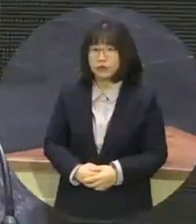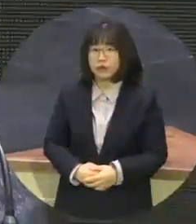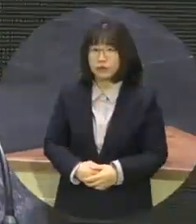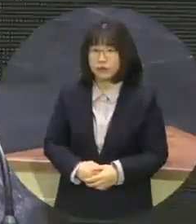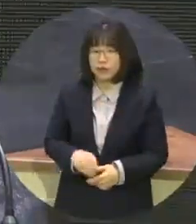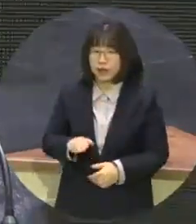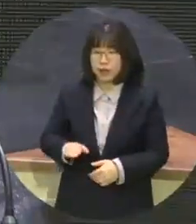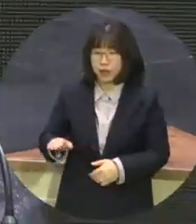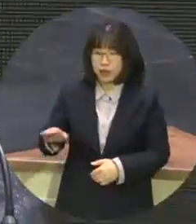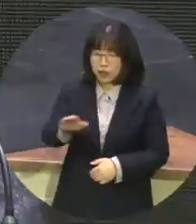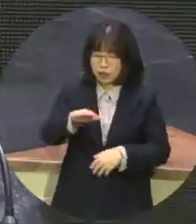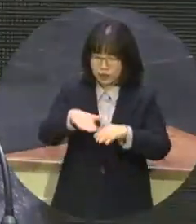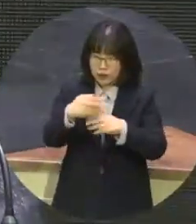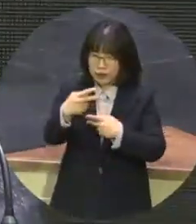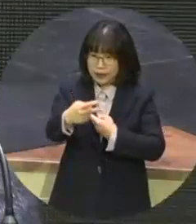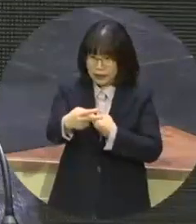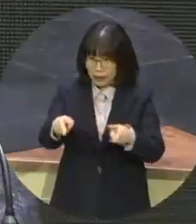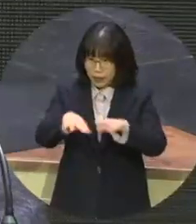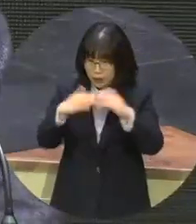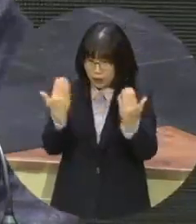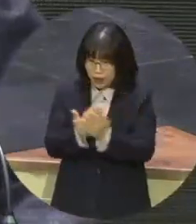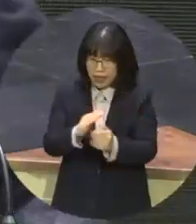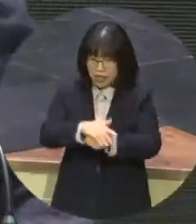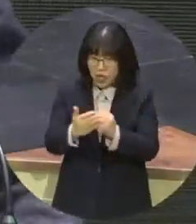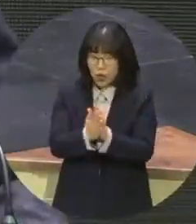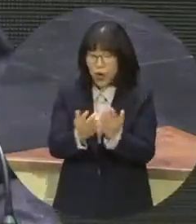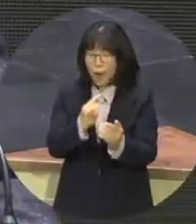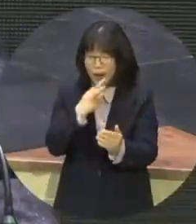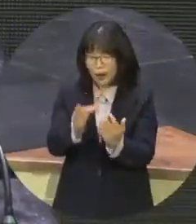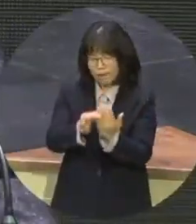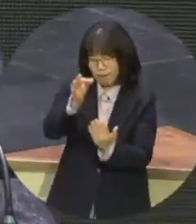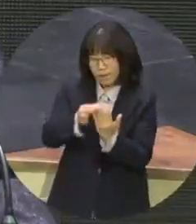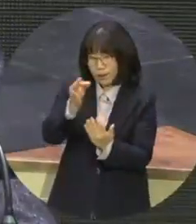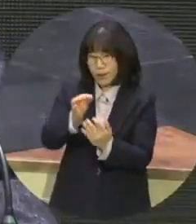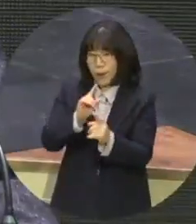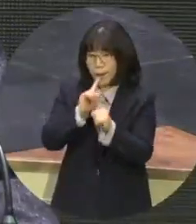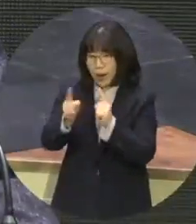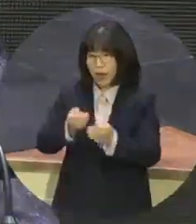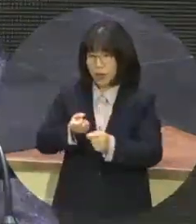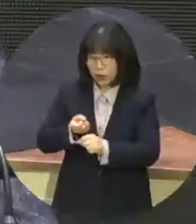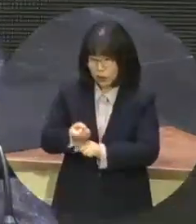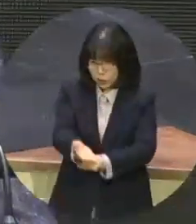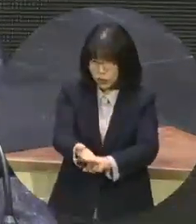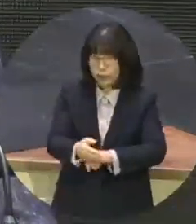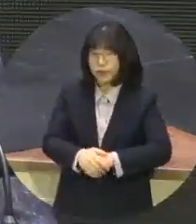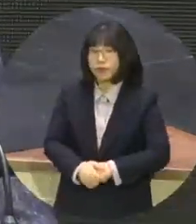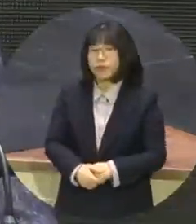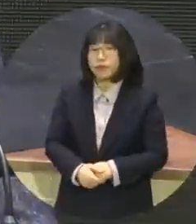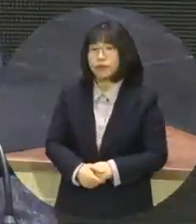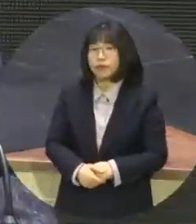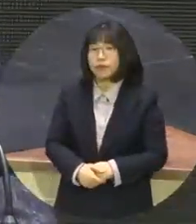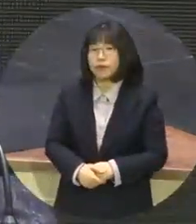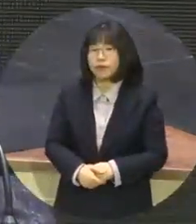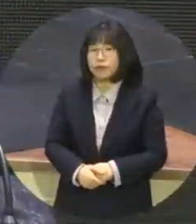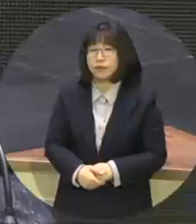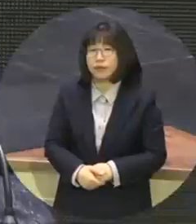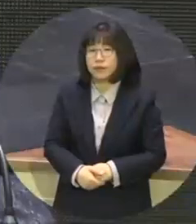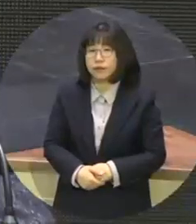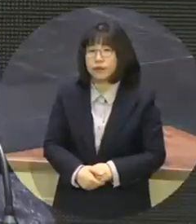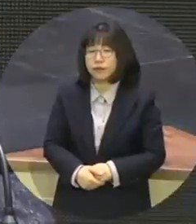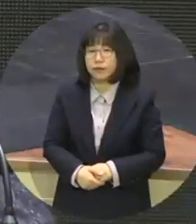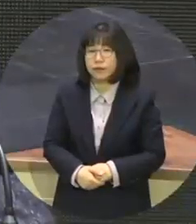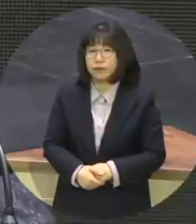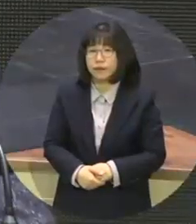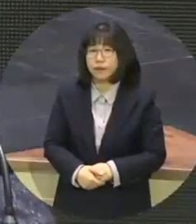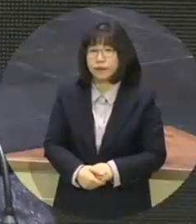말 안 해요, 성경. 전부 성경 속에 있는 거 말하는데 그걸 어떻게 현실에 적용할 것이냐. 그냥 뭐 아무 감각